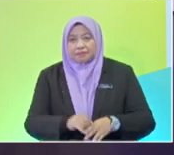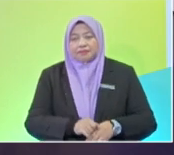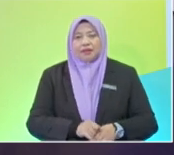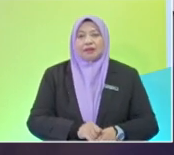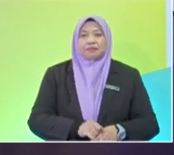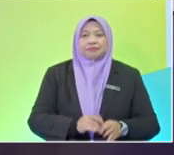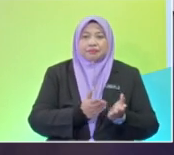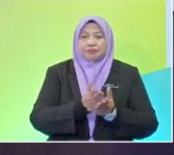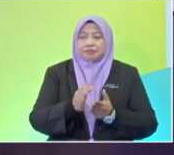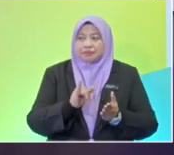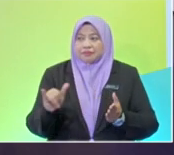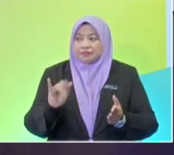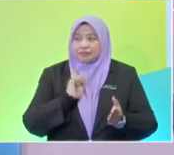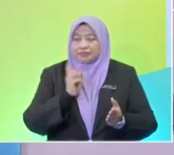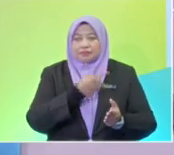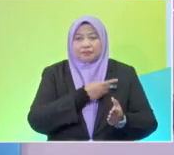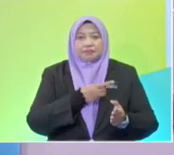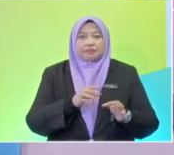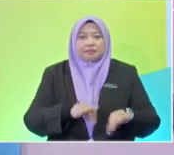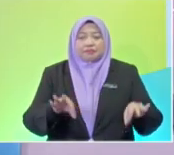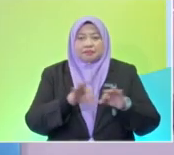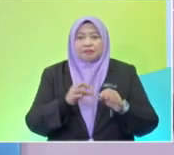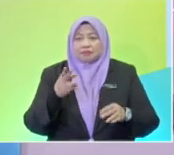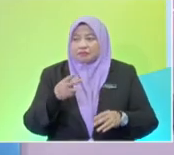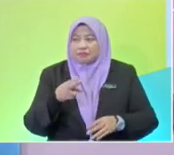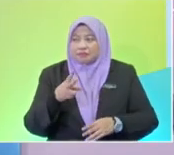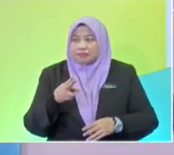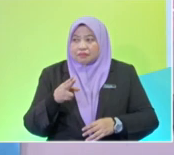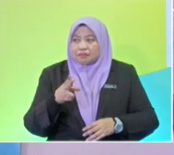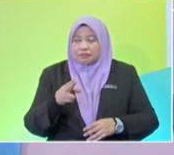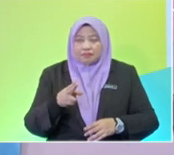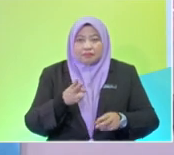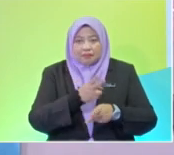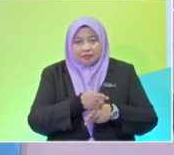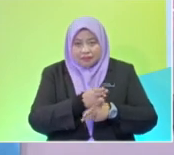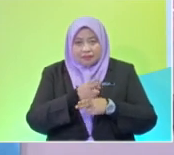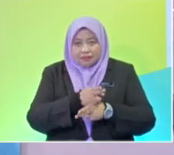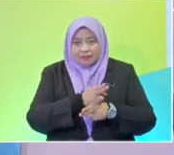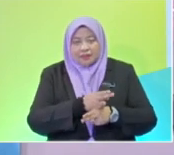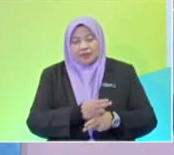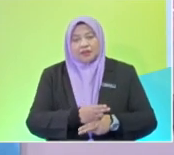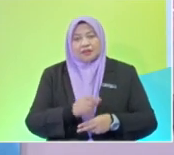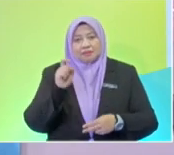terusnya kita perlukan gunting dan kalau kita gunakan gunting ini hati-hati ya